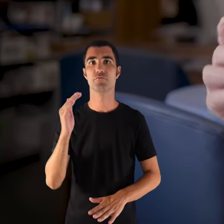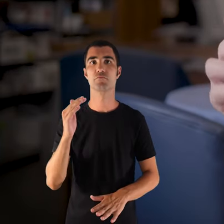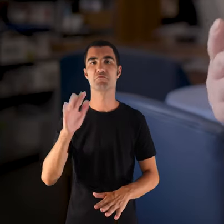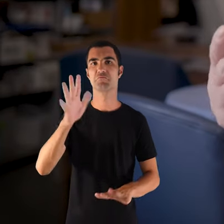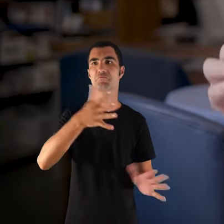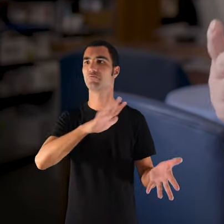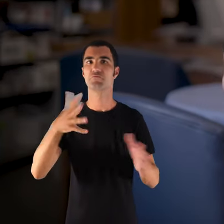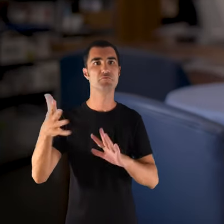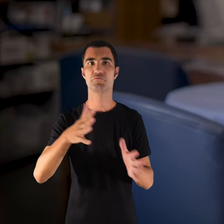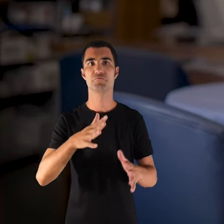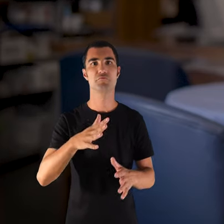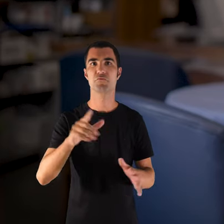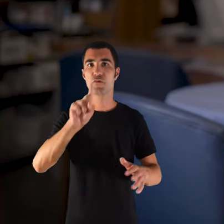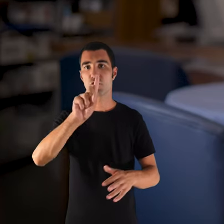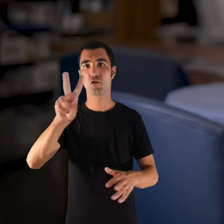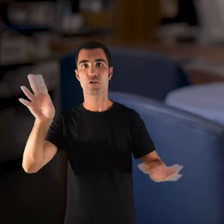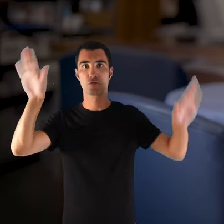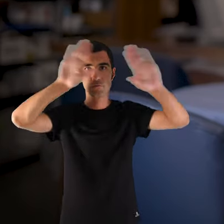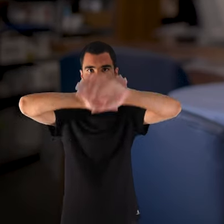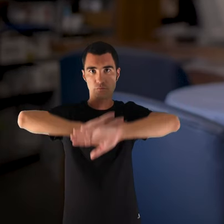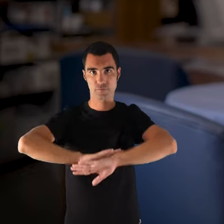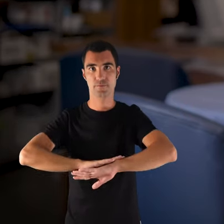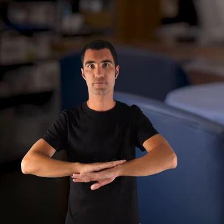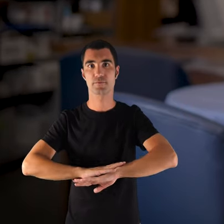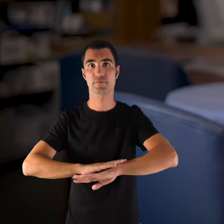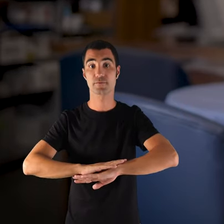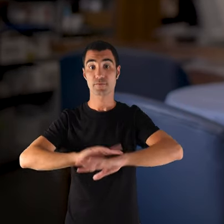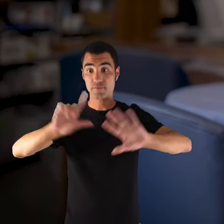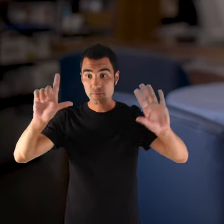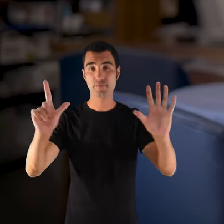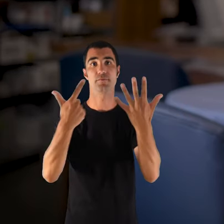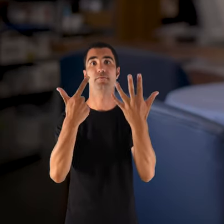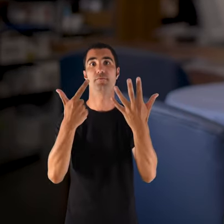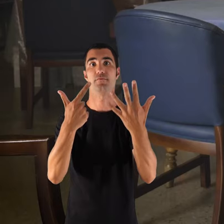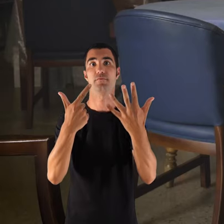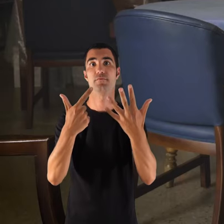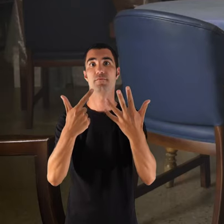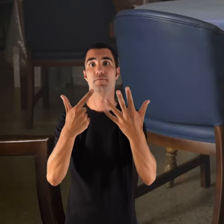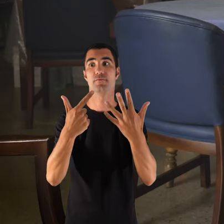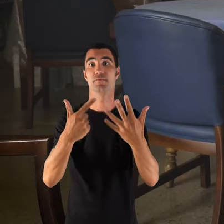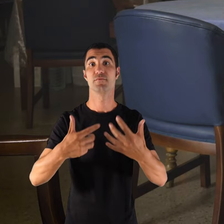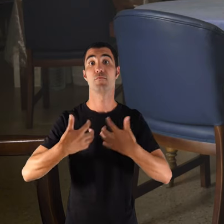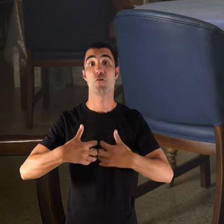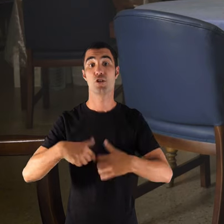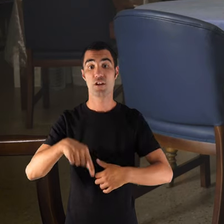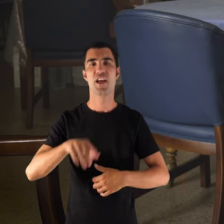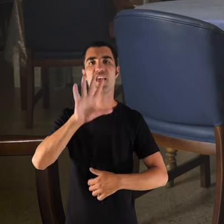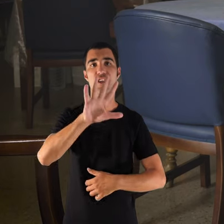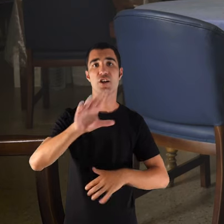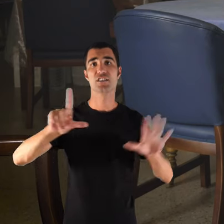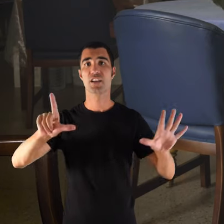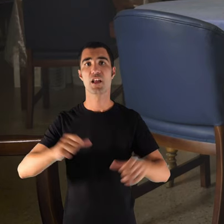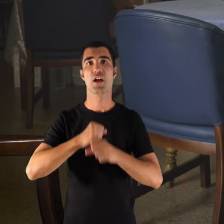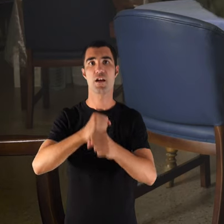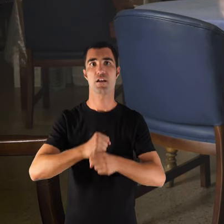d'haver les 12 de la nit. A les 7, perquè duia un motor de 5 o 7 cavalls,